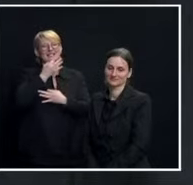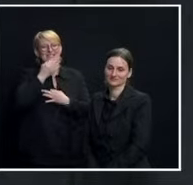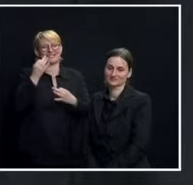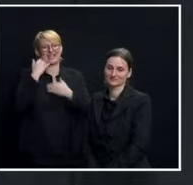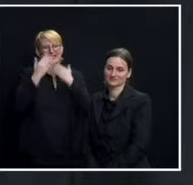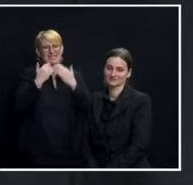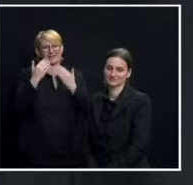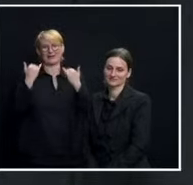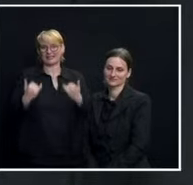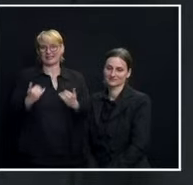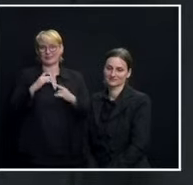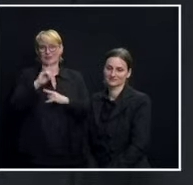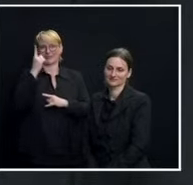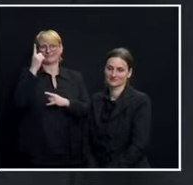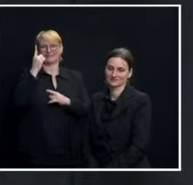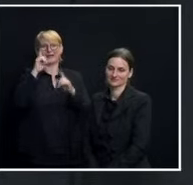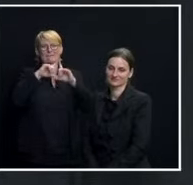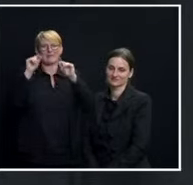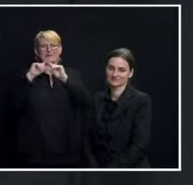des heutigen Tages.